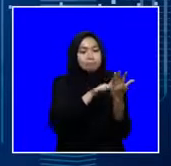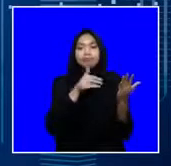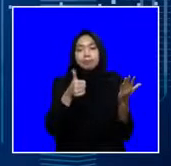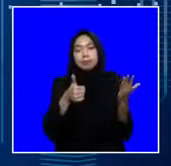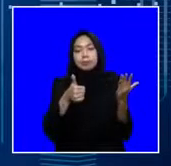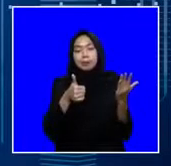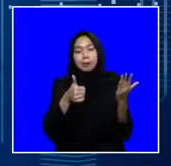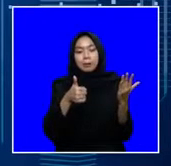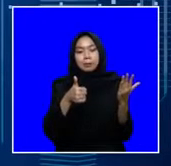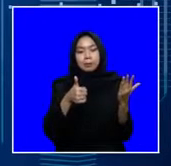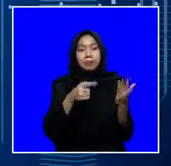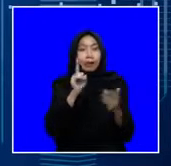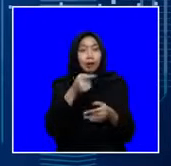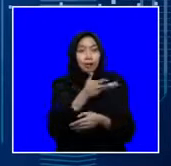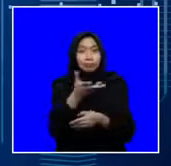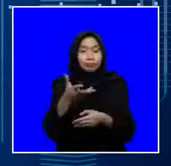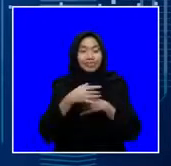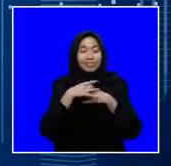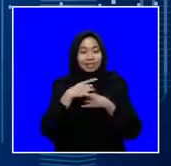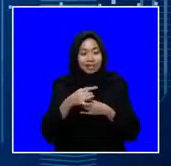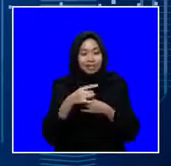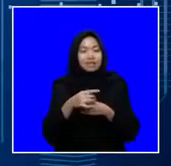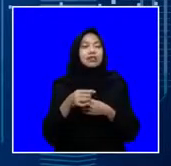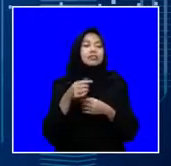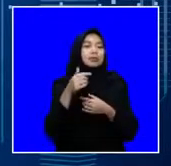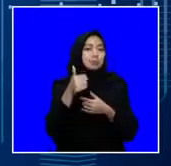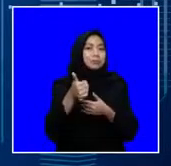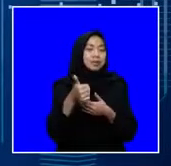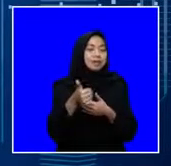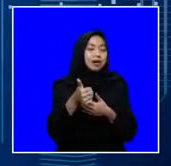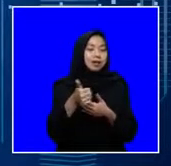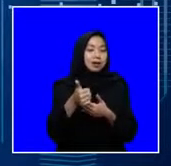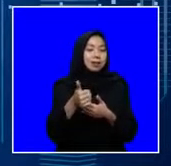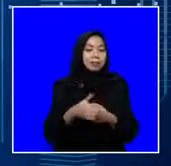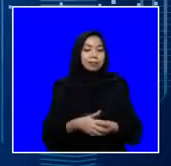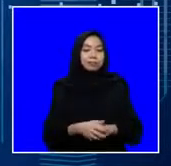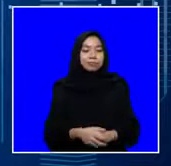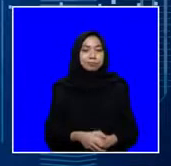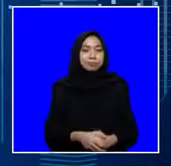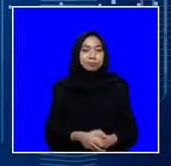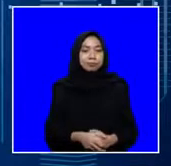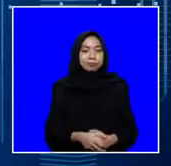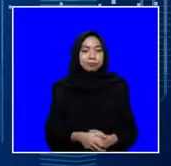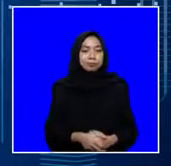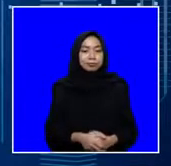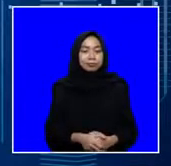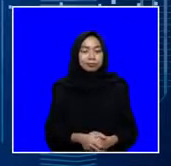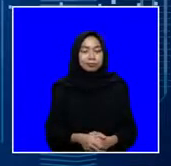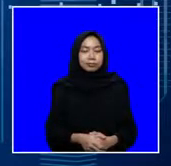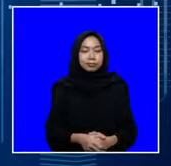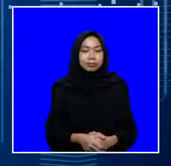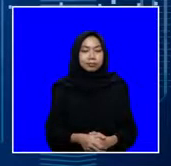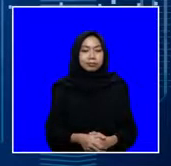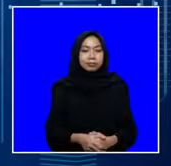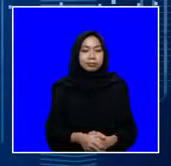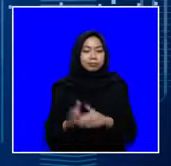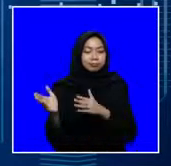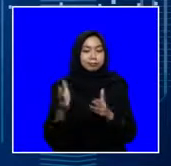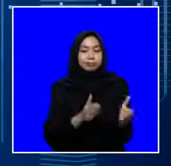calon-calon penerima yang tertarik untuk melihat berbagai macam program, kriterianya seperti apa dan prosesnya seperti apa.